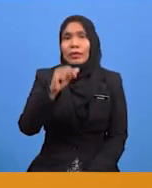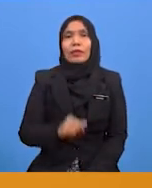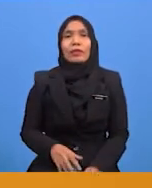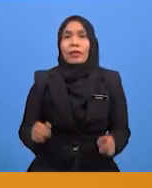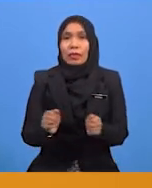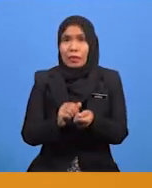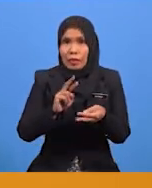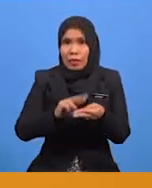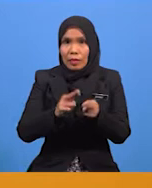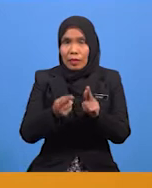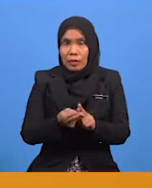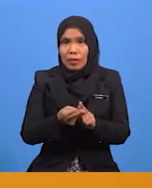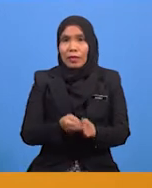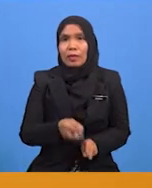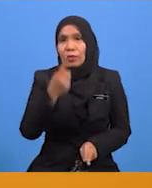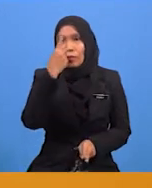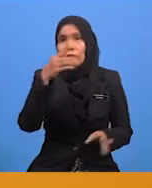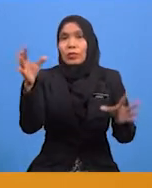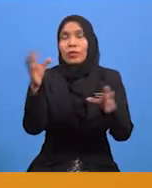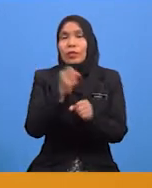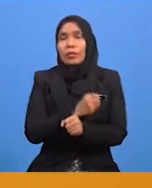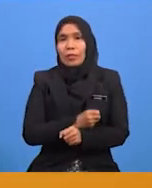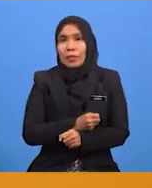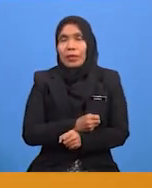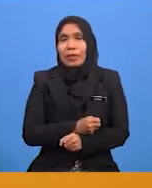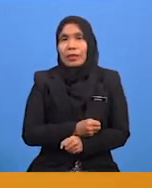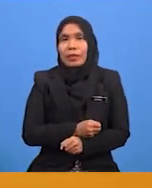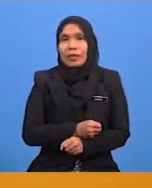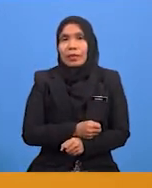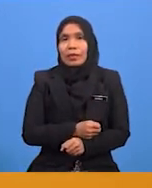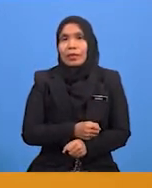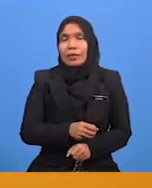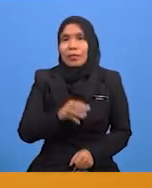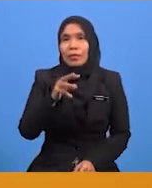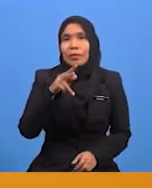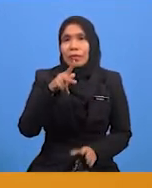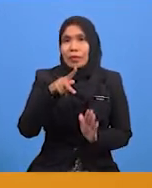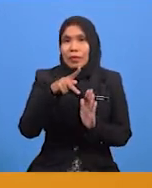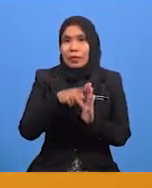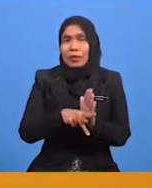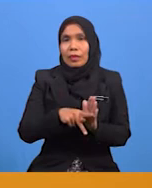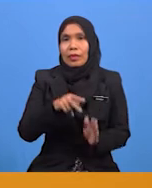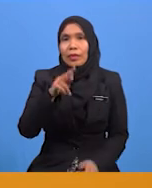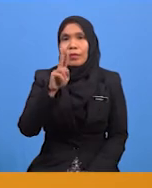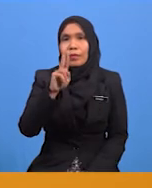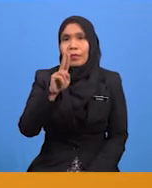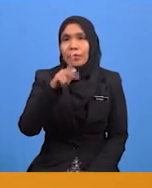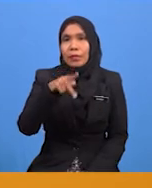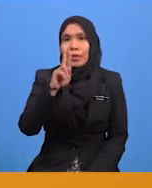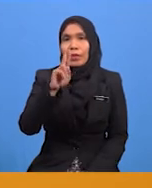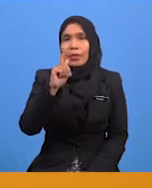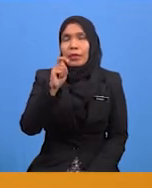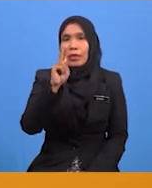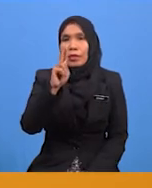mencapai keputusan yang cemerlang pada setiap kali peperiksaan. Sebab seterusnya ialah